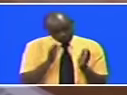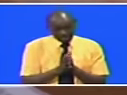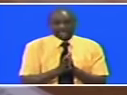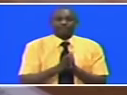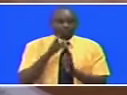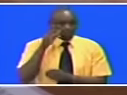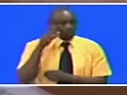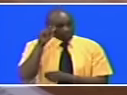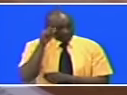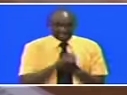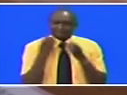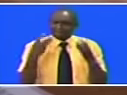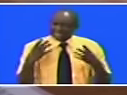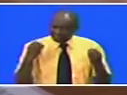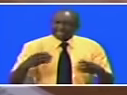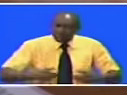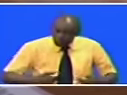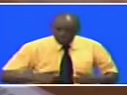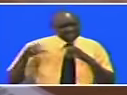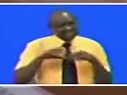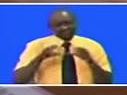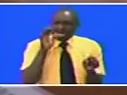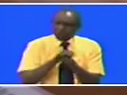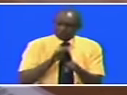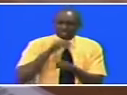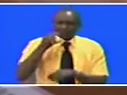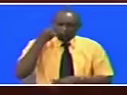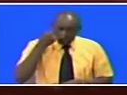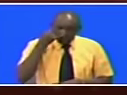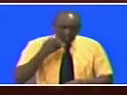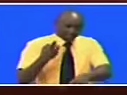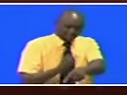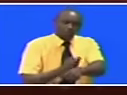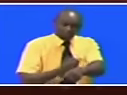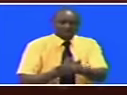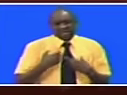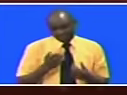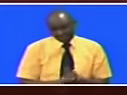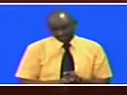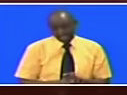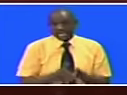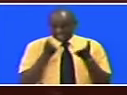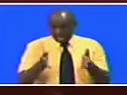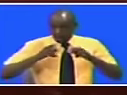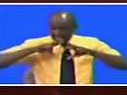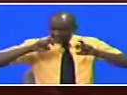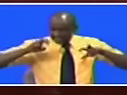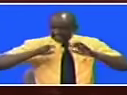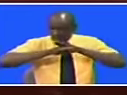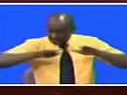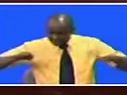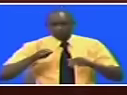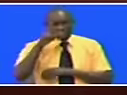umezamisha maisha ya vijana ambao wamejiingiza kwenye uraibu wa dawa za kulevya. Meza ya uchunguzi ya KTN